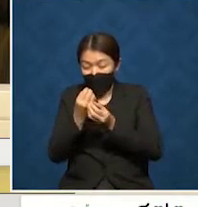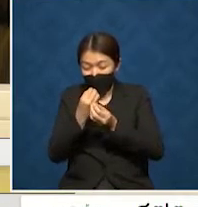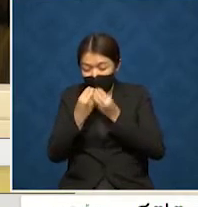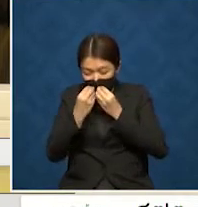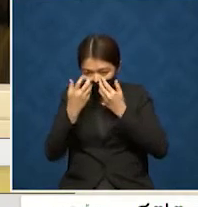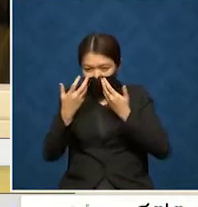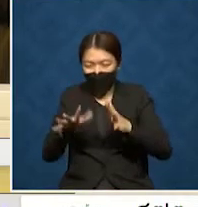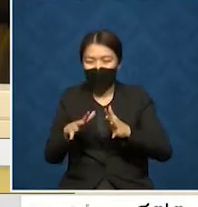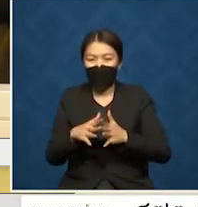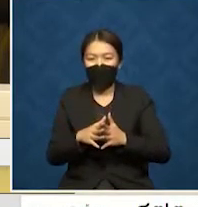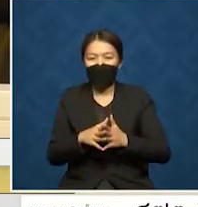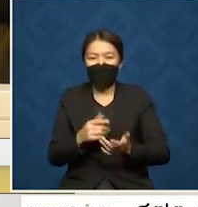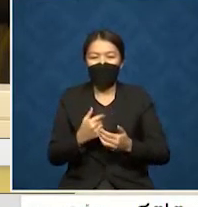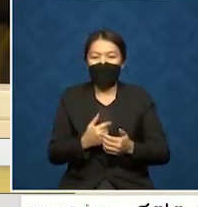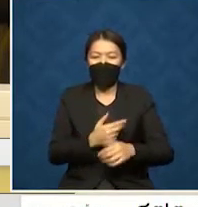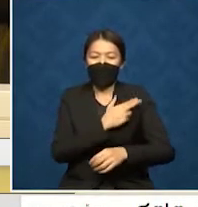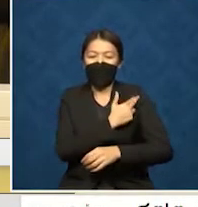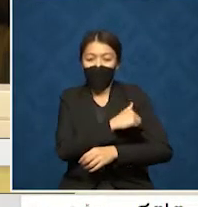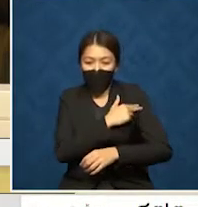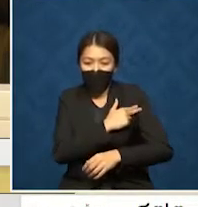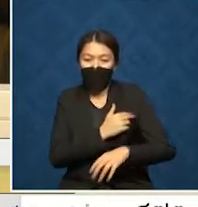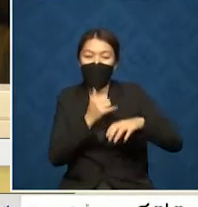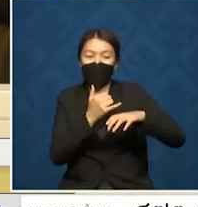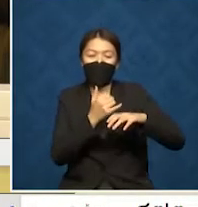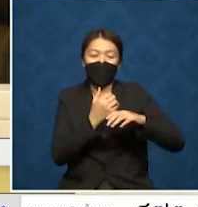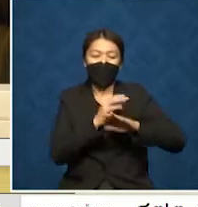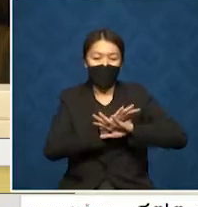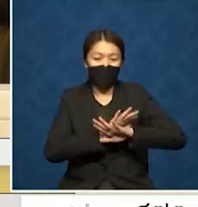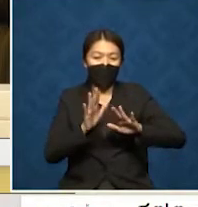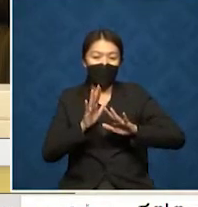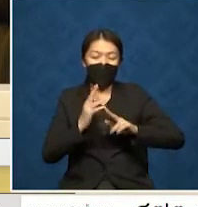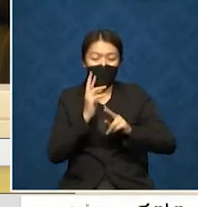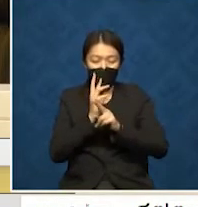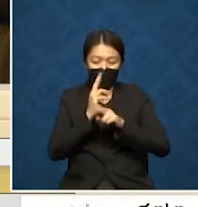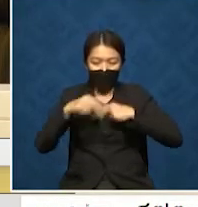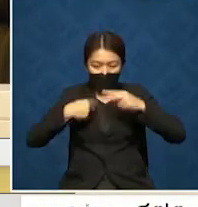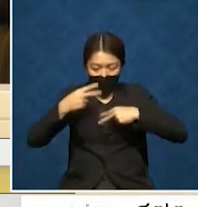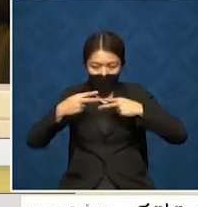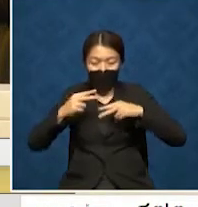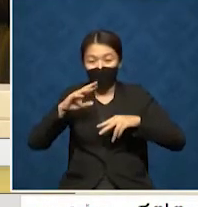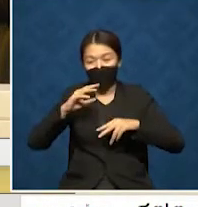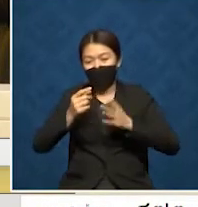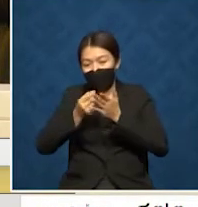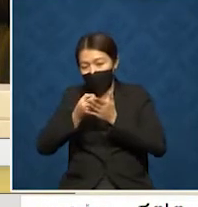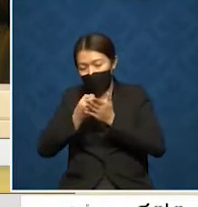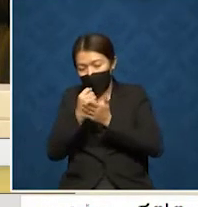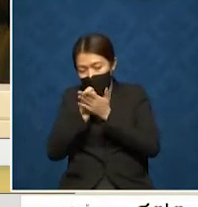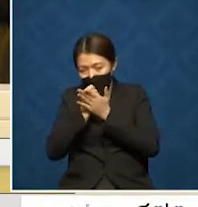เป็นตัวเลขที่น่าชื่นใจในปี2562